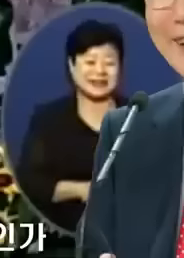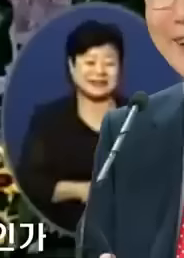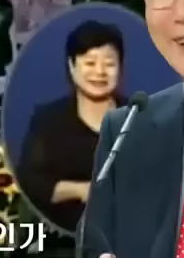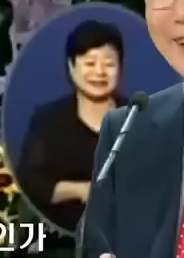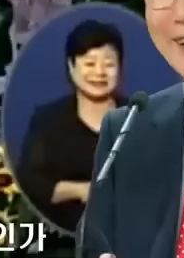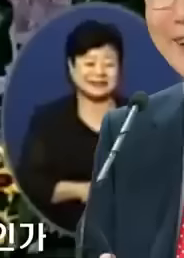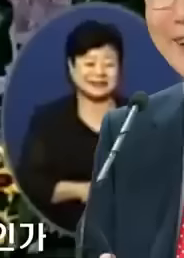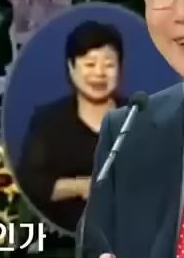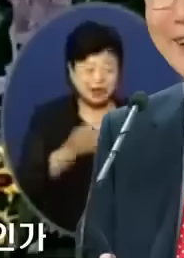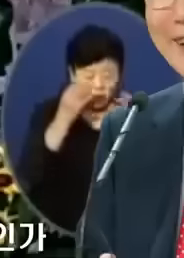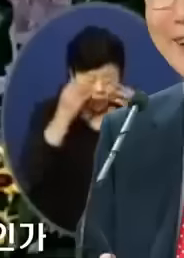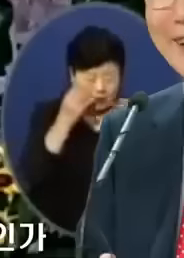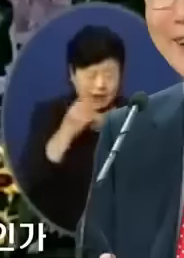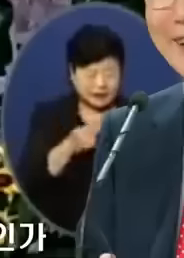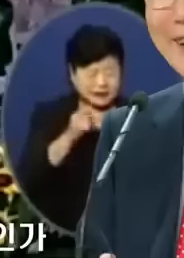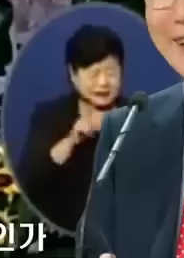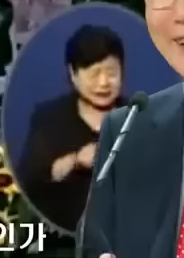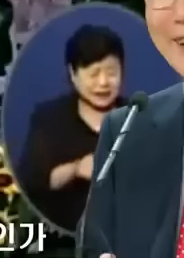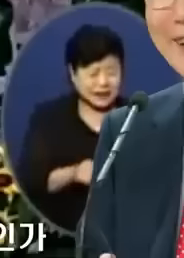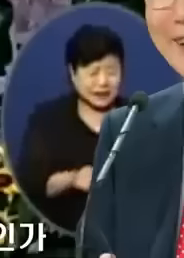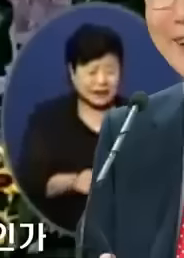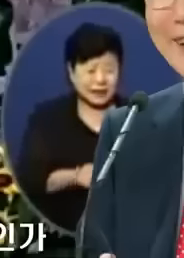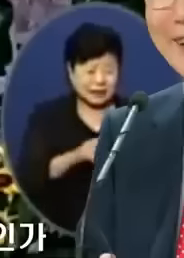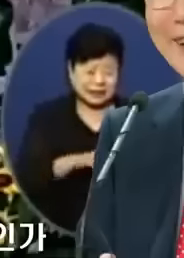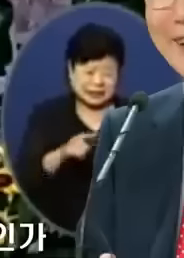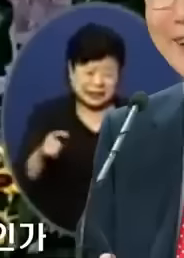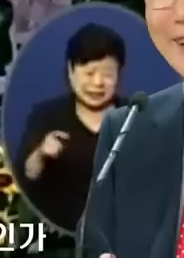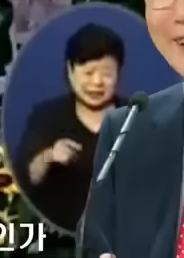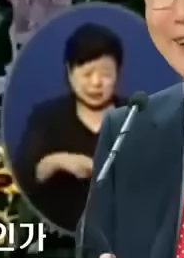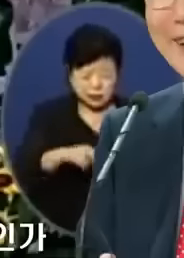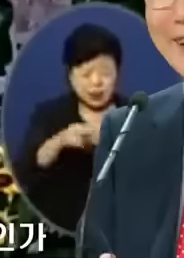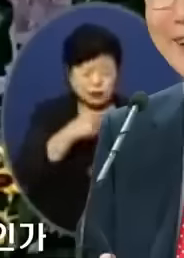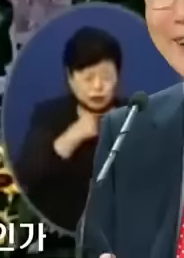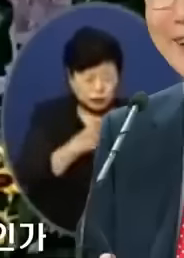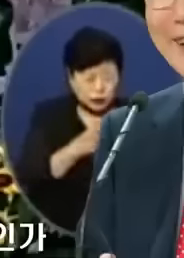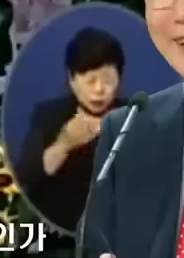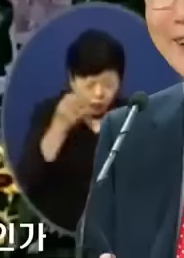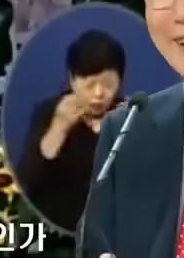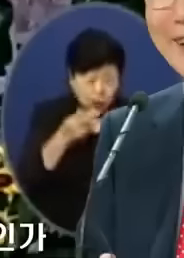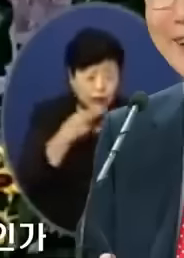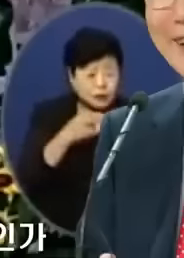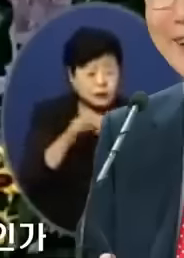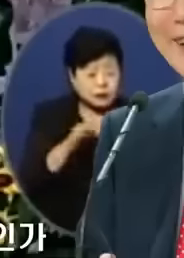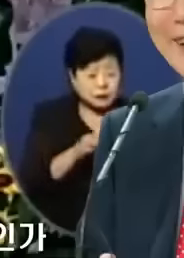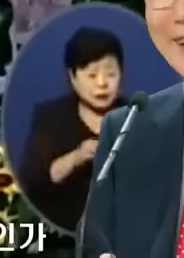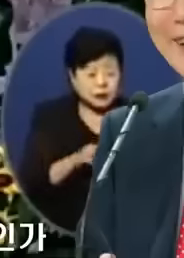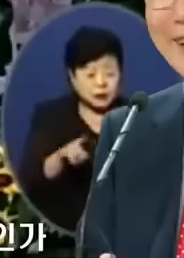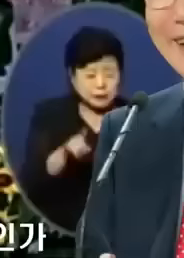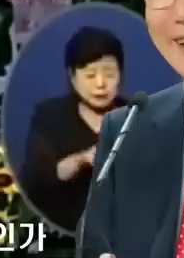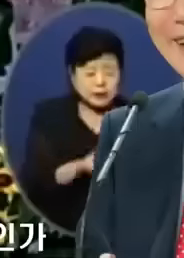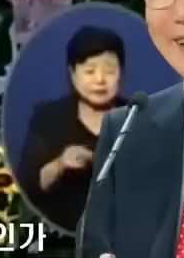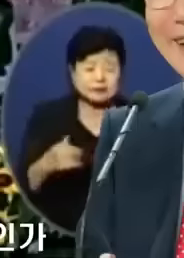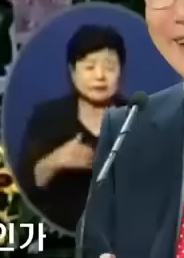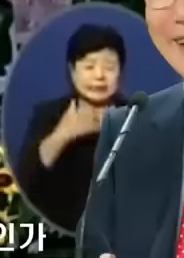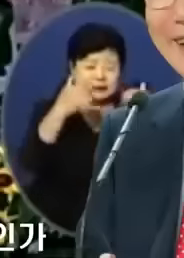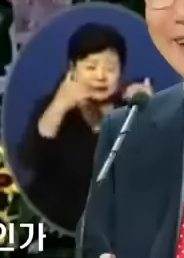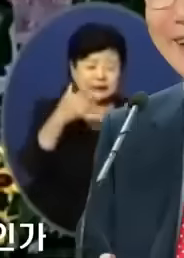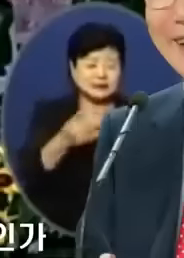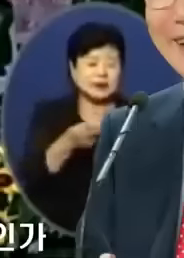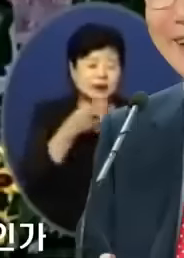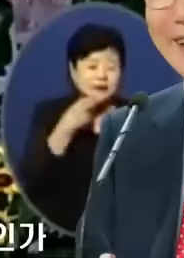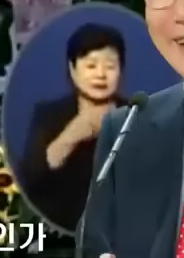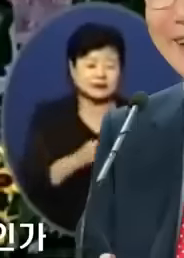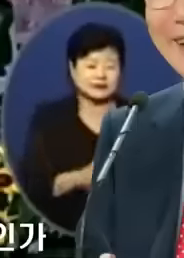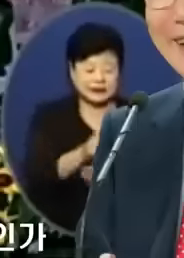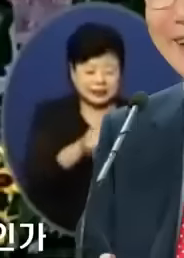것입니다. 고난이 그 당시에는 반갑지 않고 피해버리고 싶지만 고난이 없으면 신앙의 성장도 없기